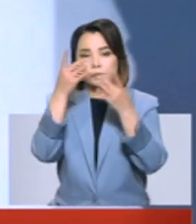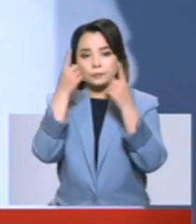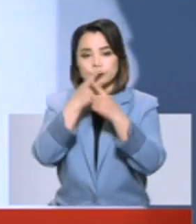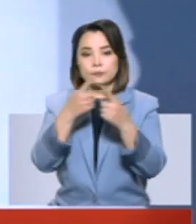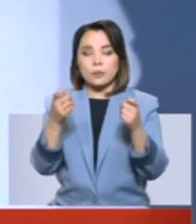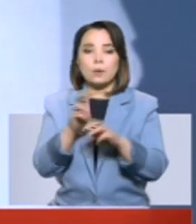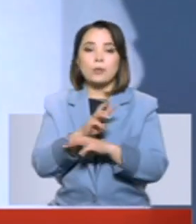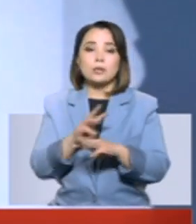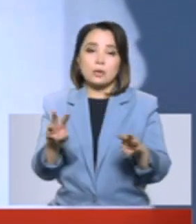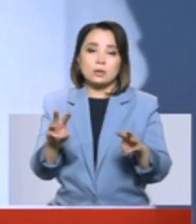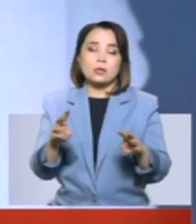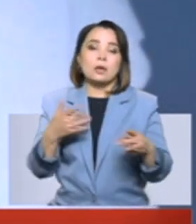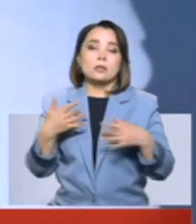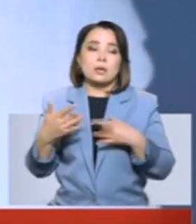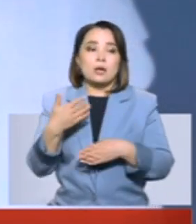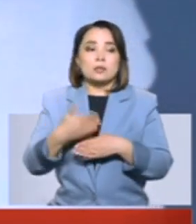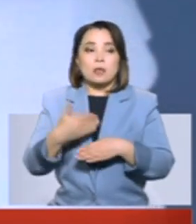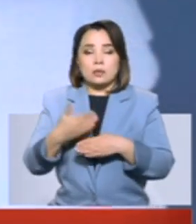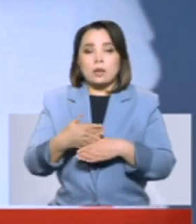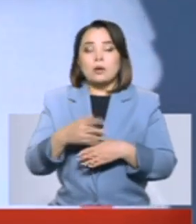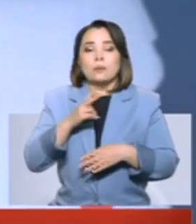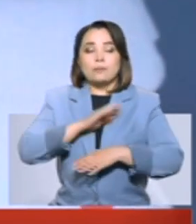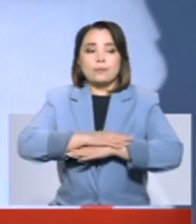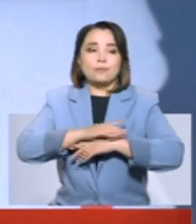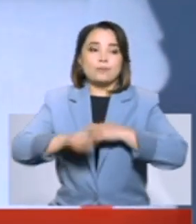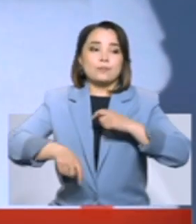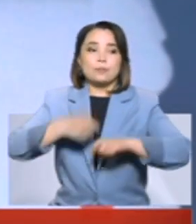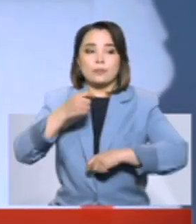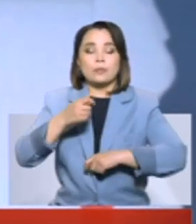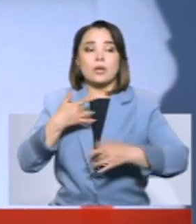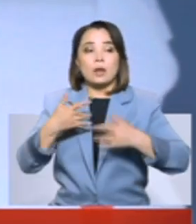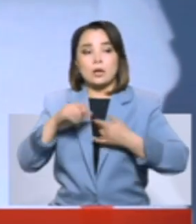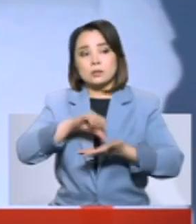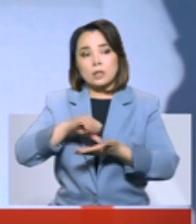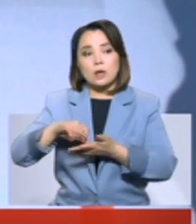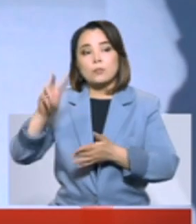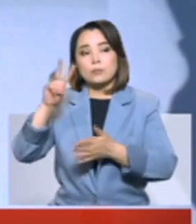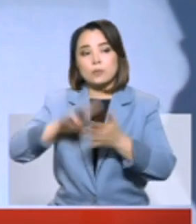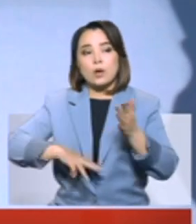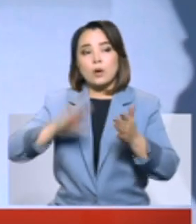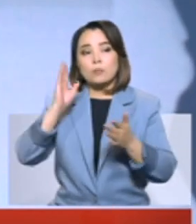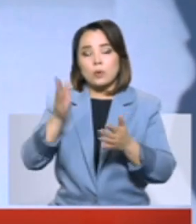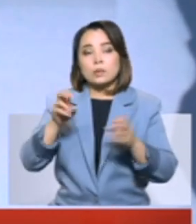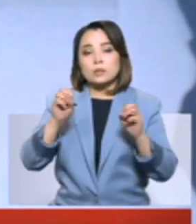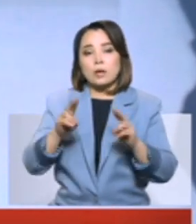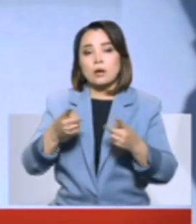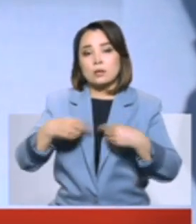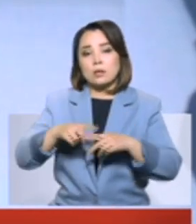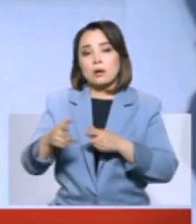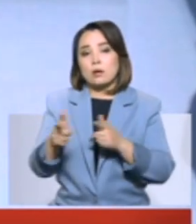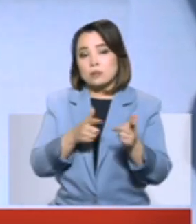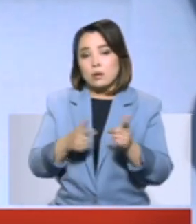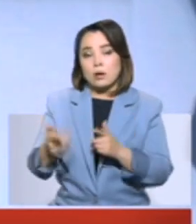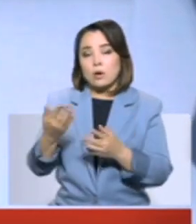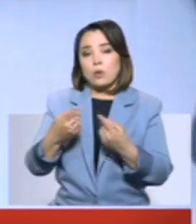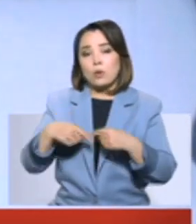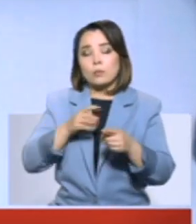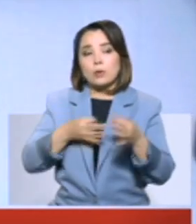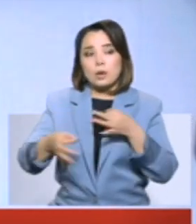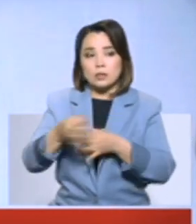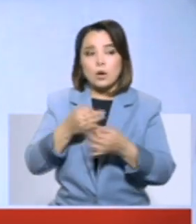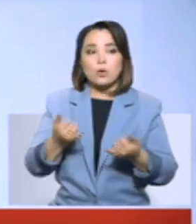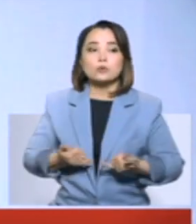Мәдени және ақпарат министрлігі сахнада әдепсіздікке жол берген әртістерге айыппұл салмақшы. Арнайы қаулы әзірлеп, оны қоғамдық